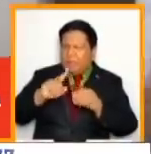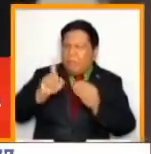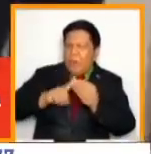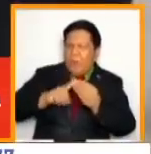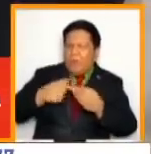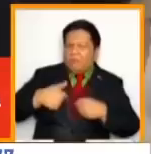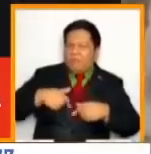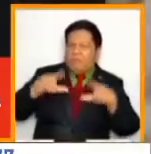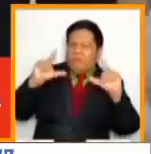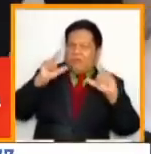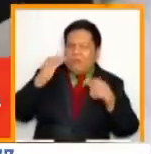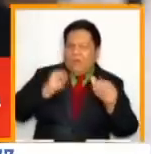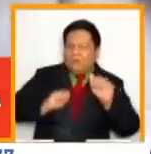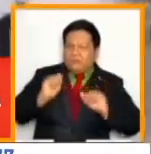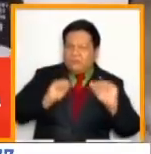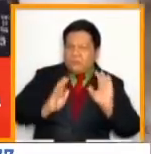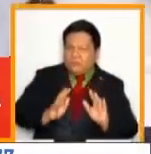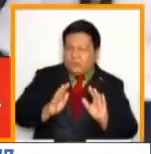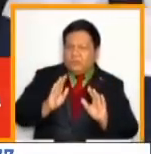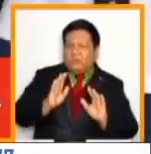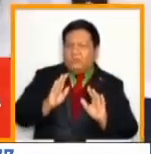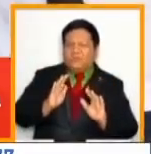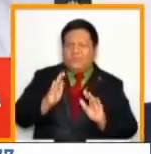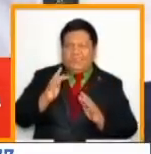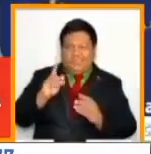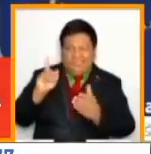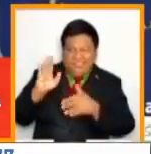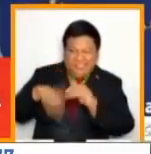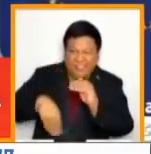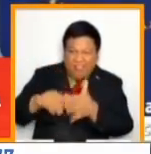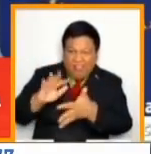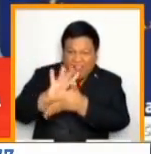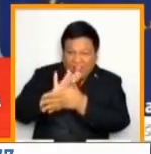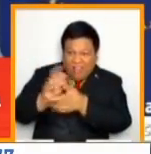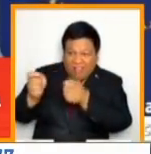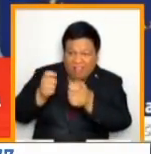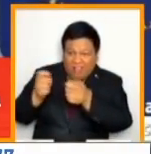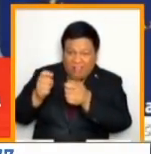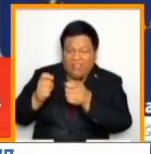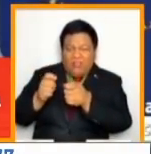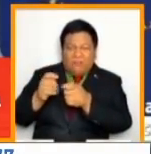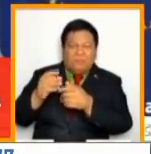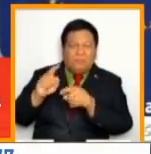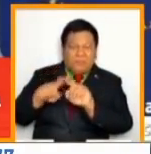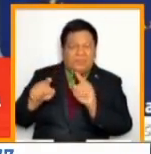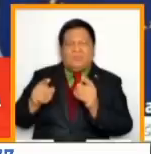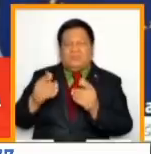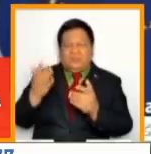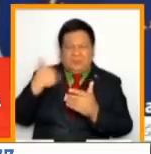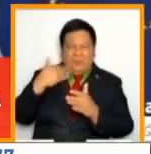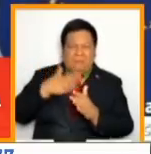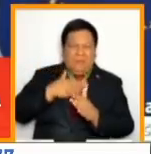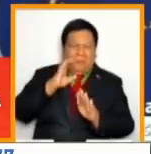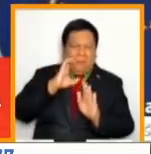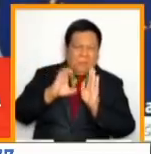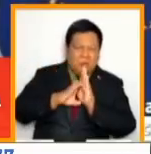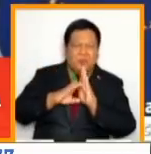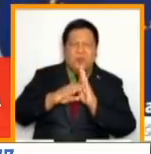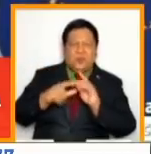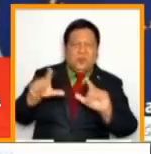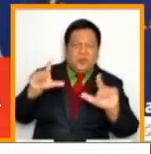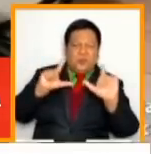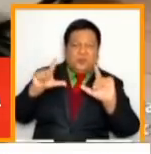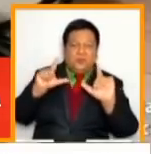COVID-19, ay ang kanyang mga larawan pa ang inaatupag. Matatanda ang may pinatamaan noon si Pangulong Duterte na opisyal na mayroon daw malalaswang